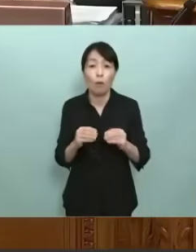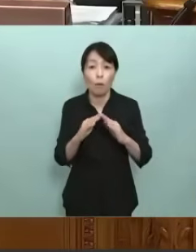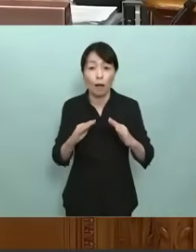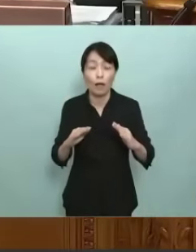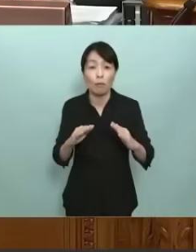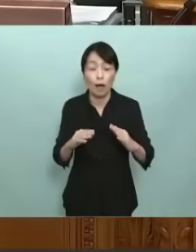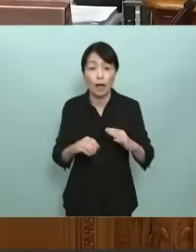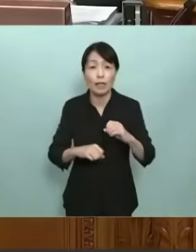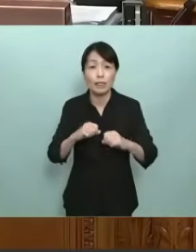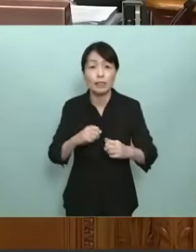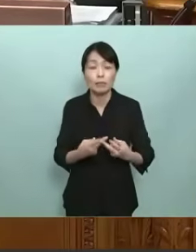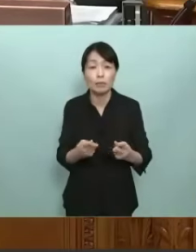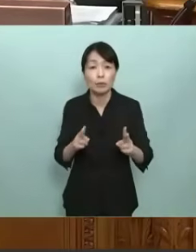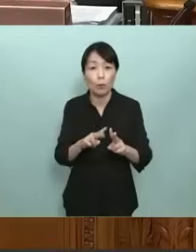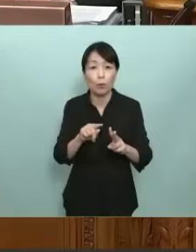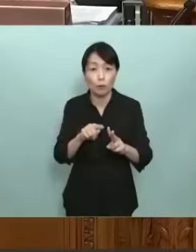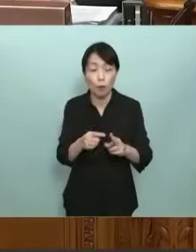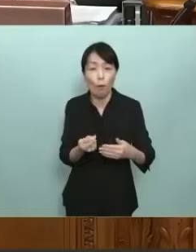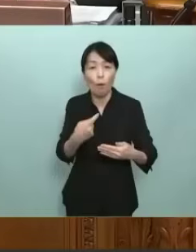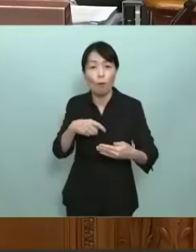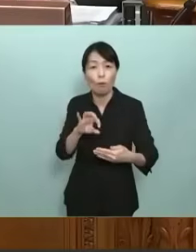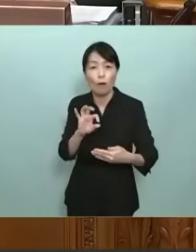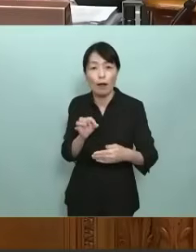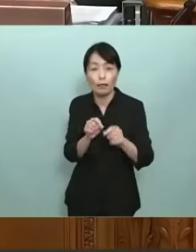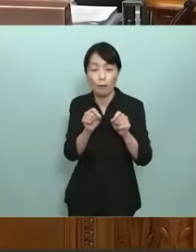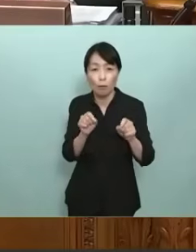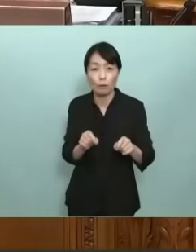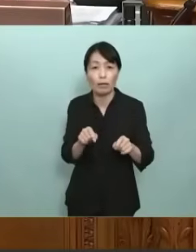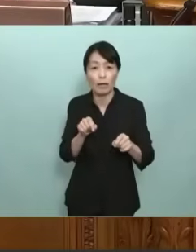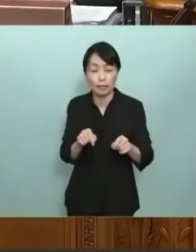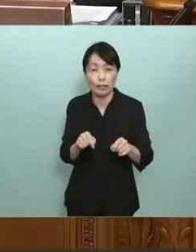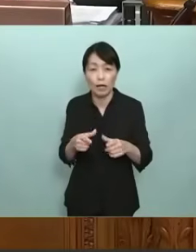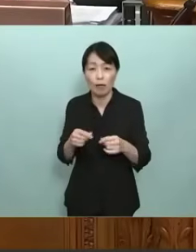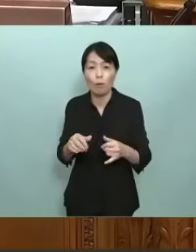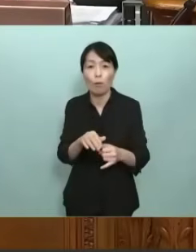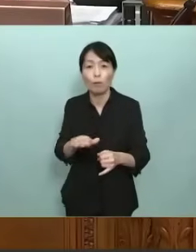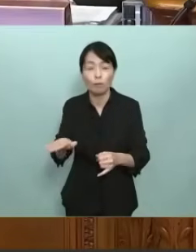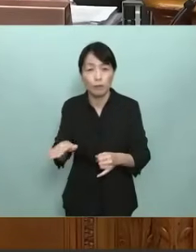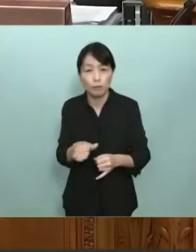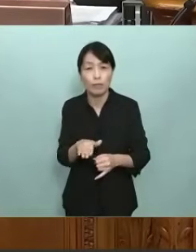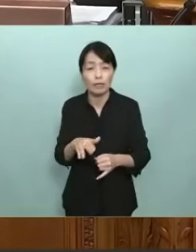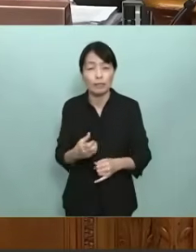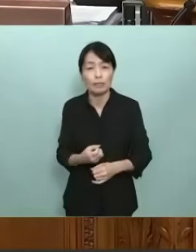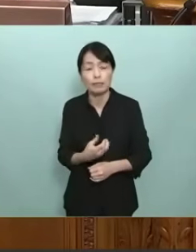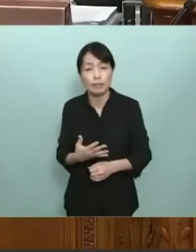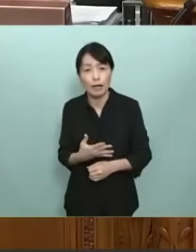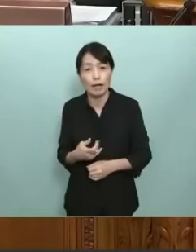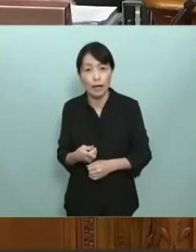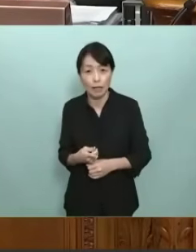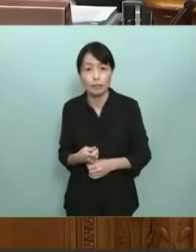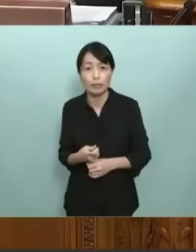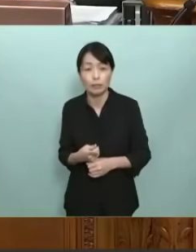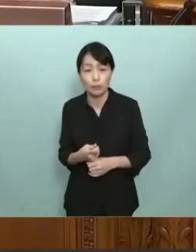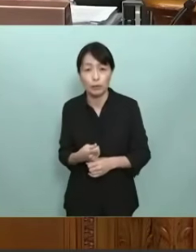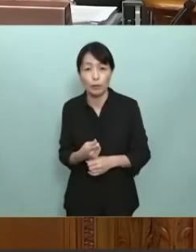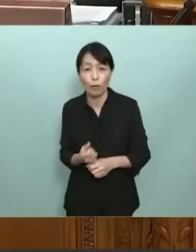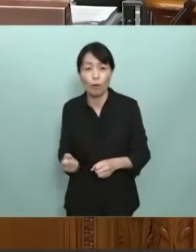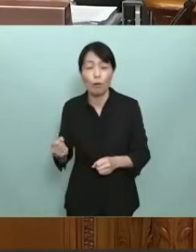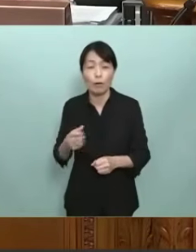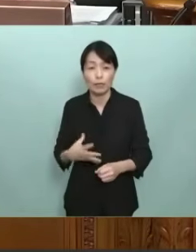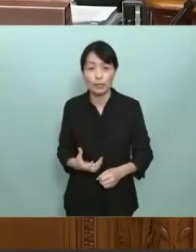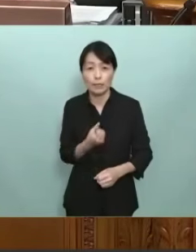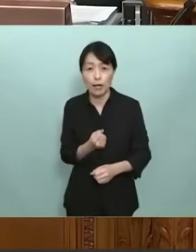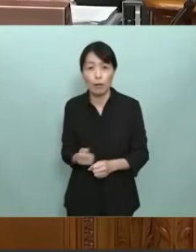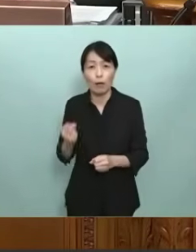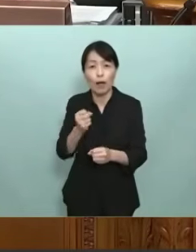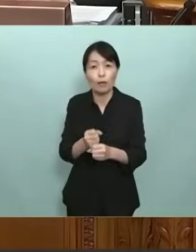自民党の裏問題で地に押した国民の政治への信頼を少しでも回復するための国会でなくてはなり